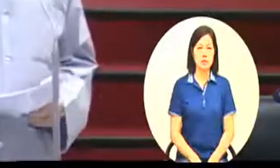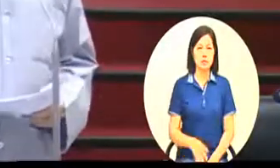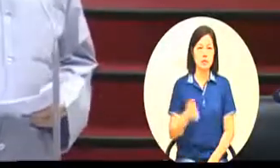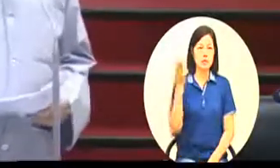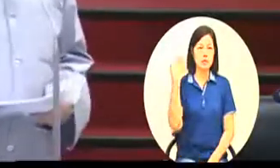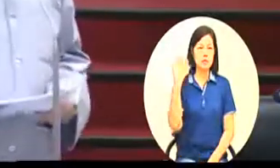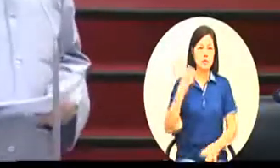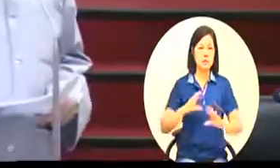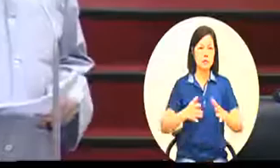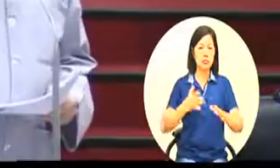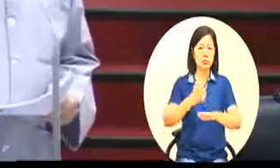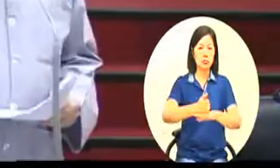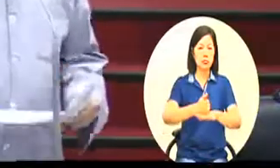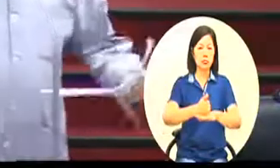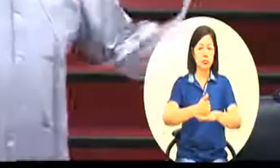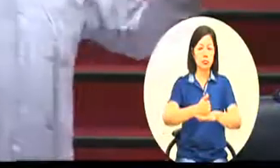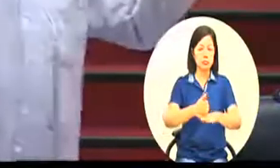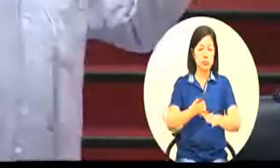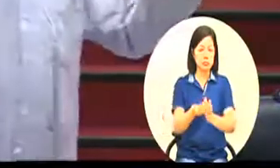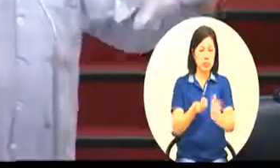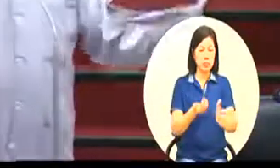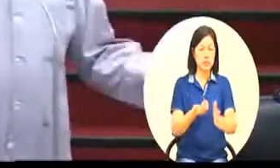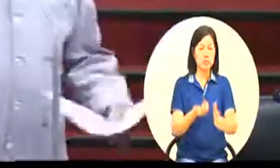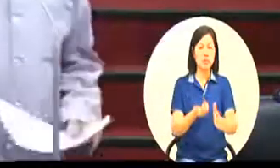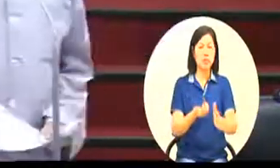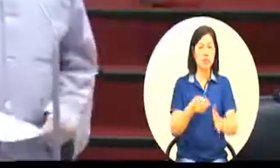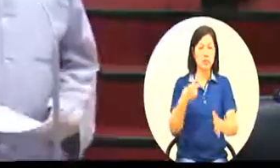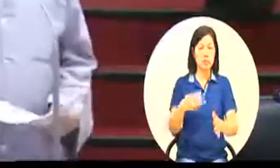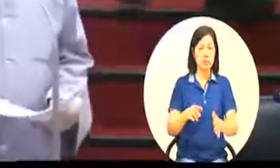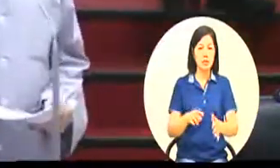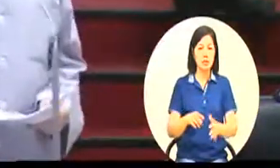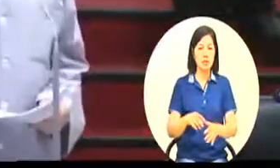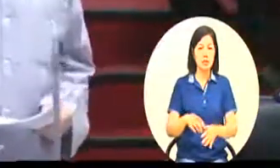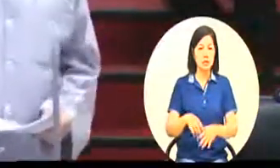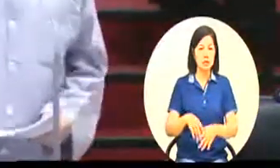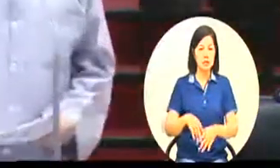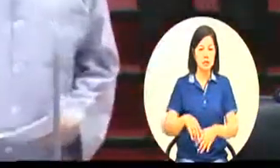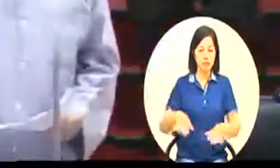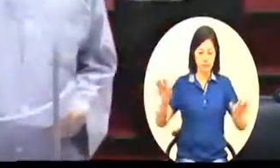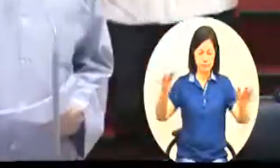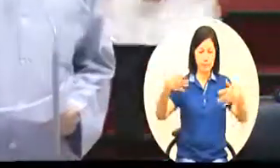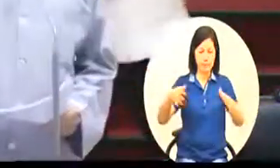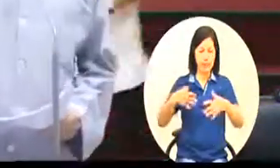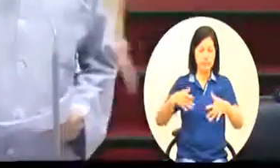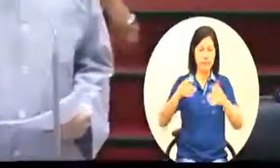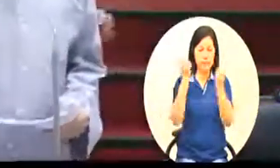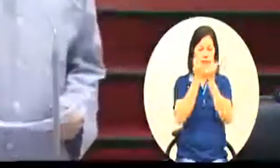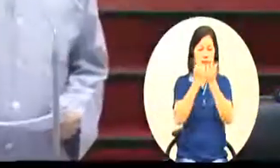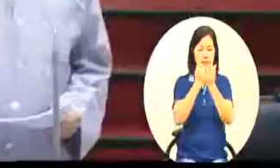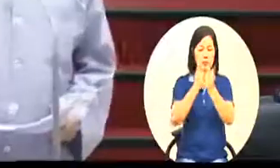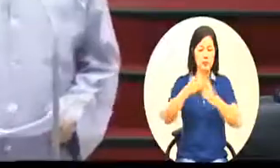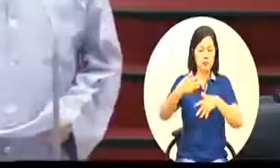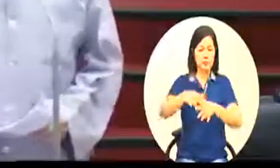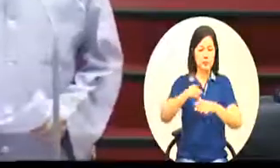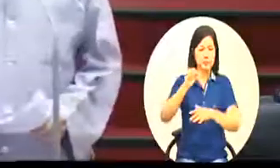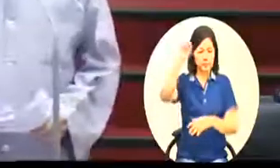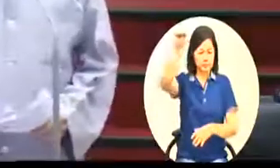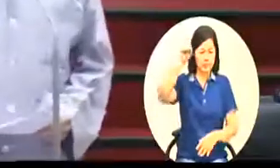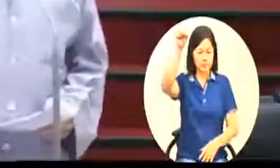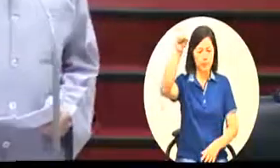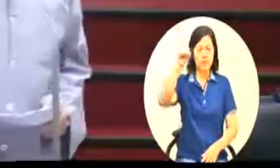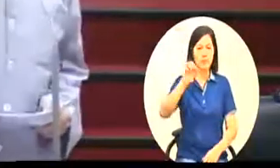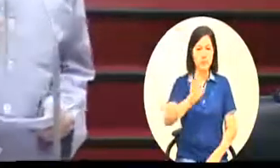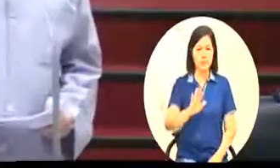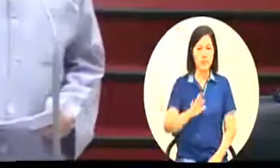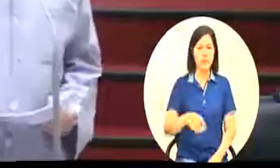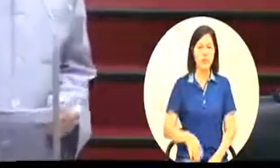做总统的时阵，我发动大兵去台北抗议、去抗争、去咧游行。伊